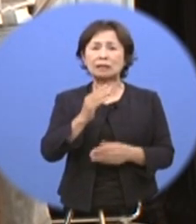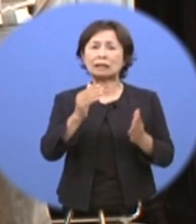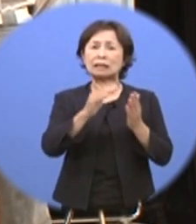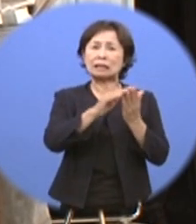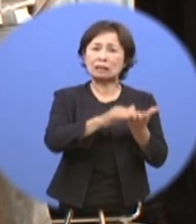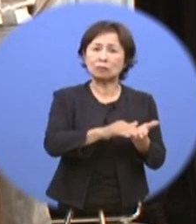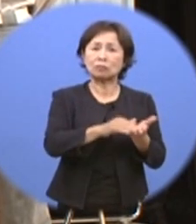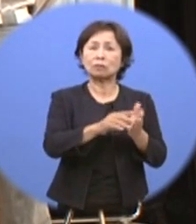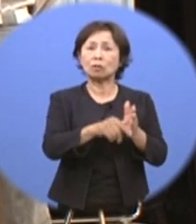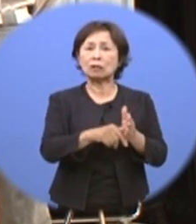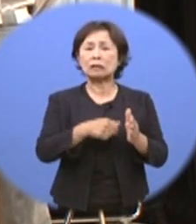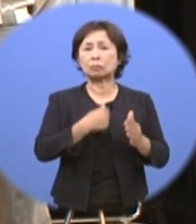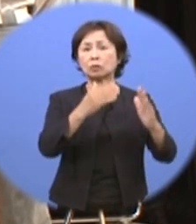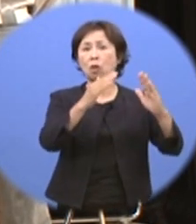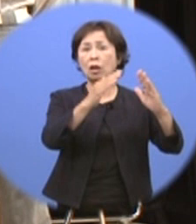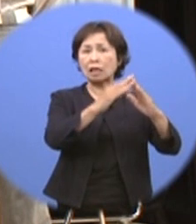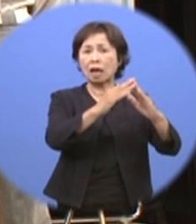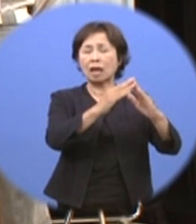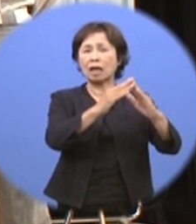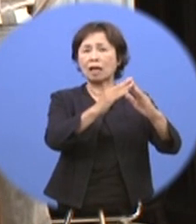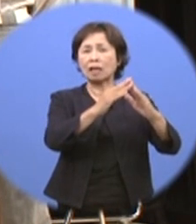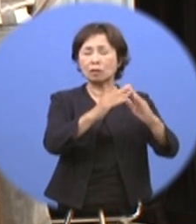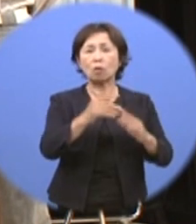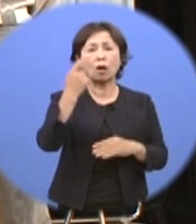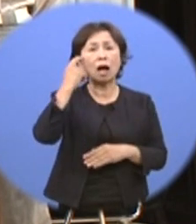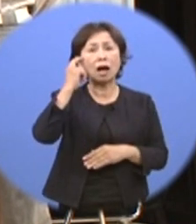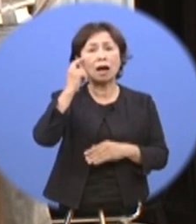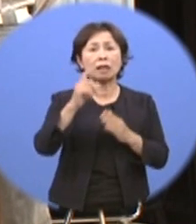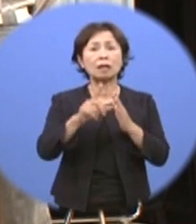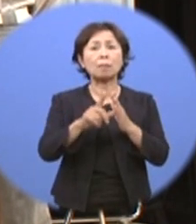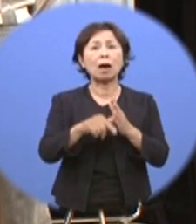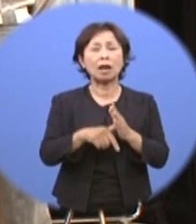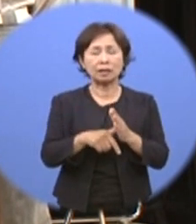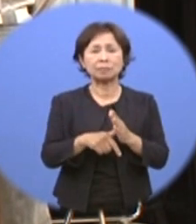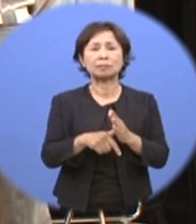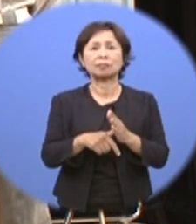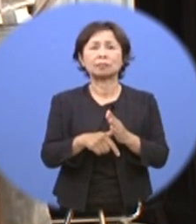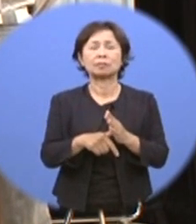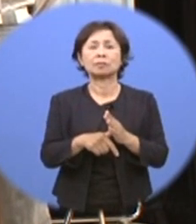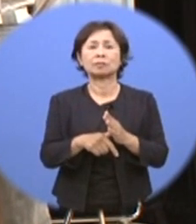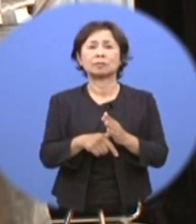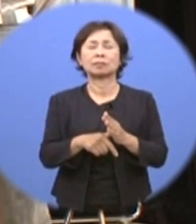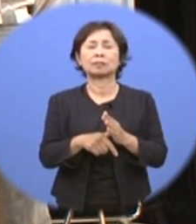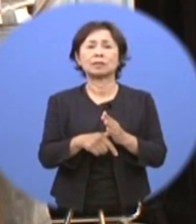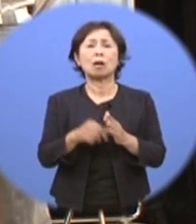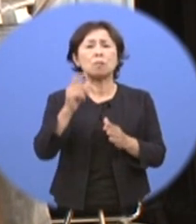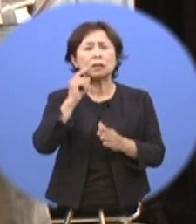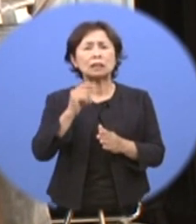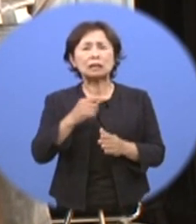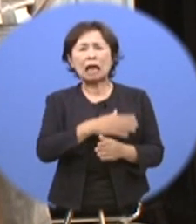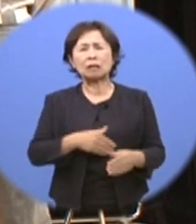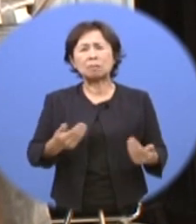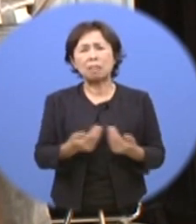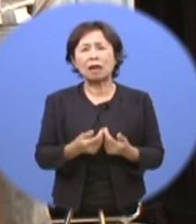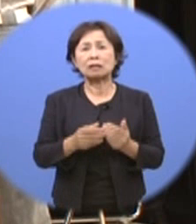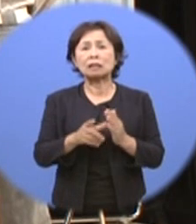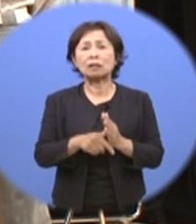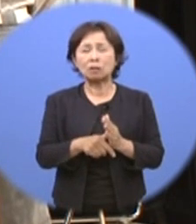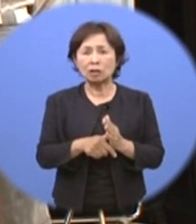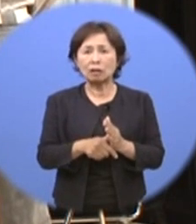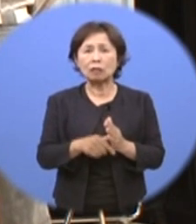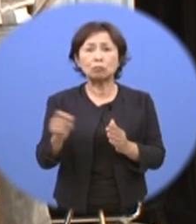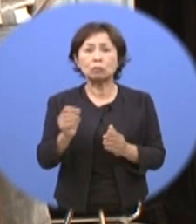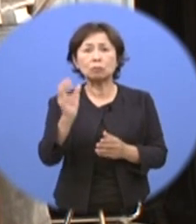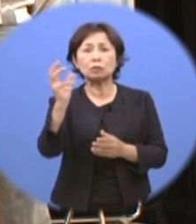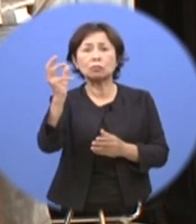自宅で過ごしたいと本人が考えているのであれば、もしもの時に救急車ではなくかかりつけ